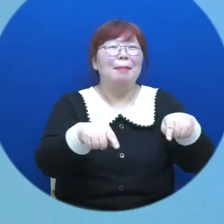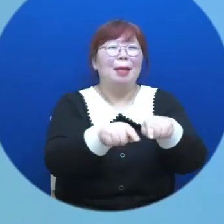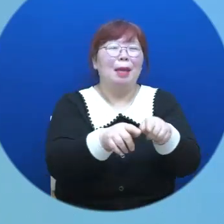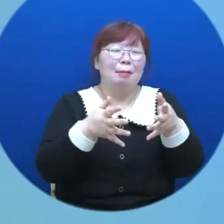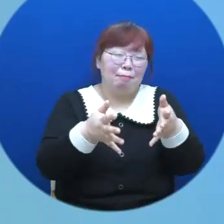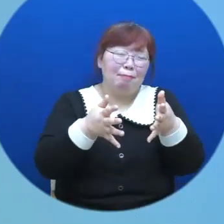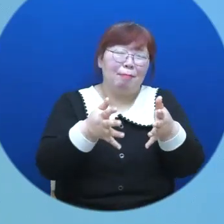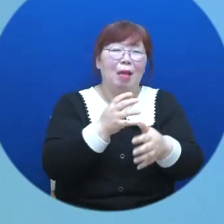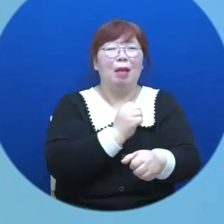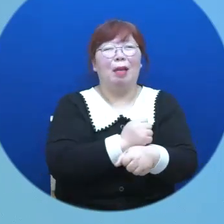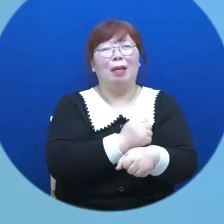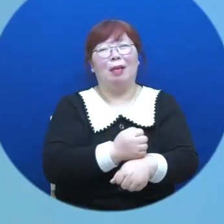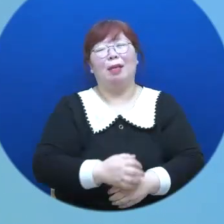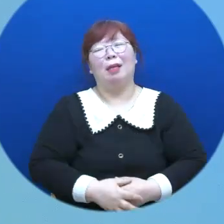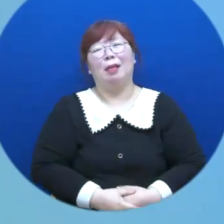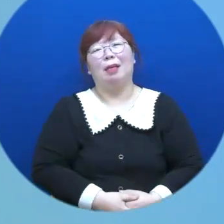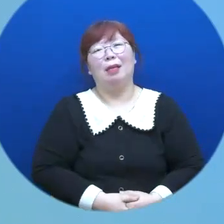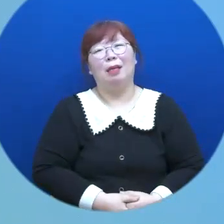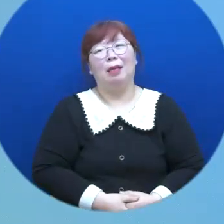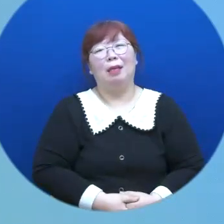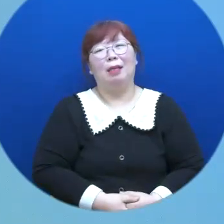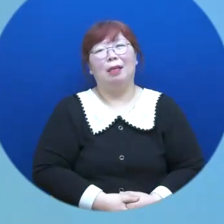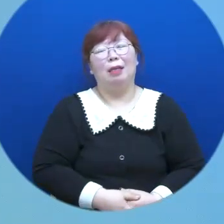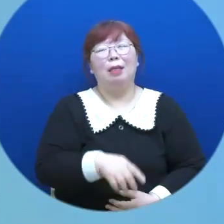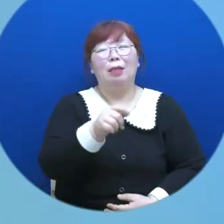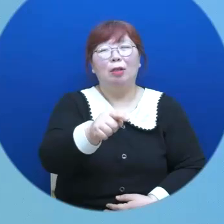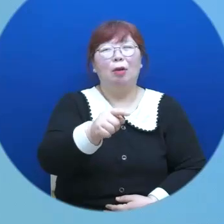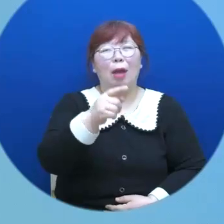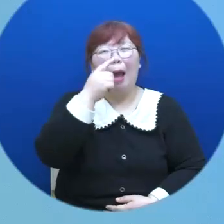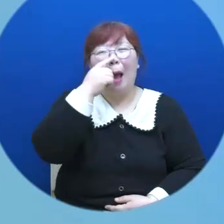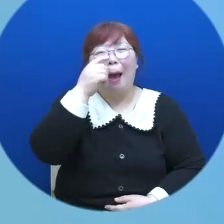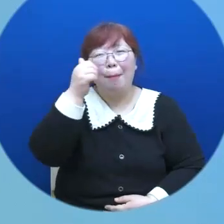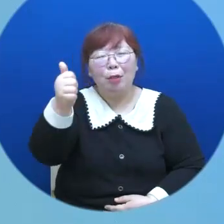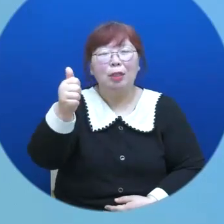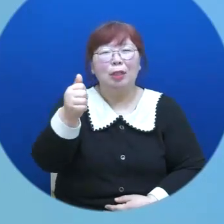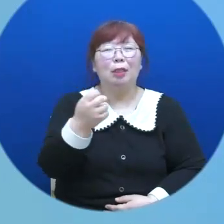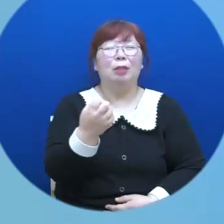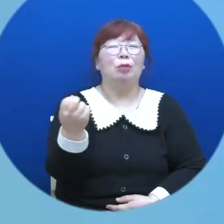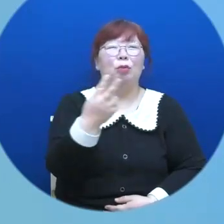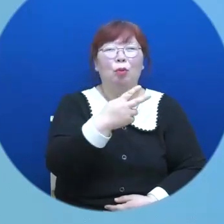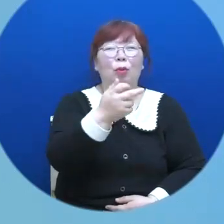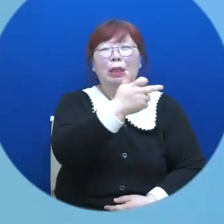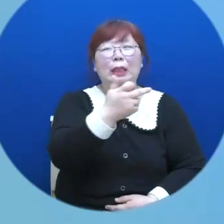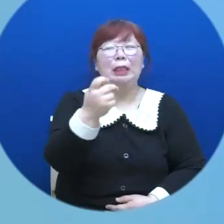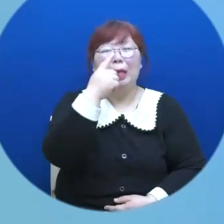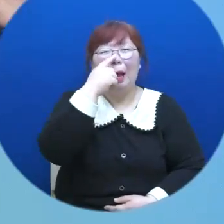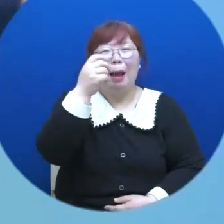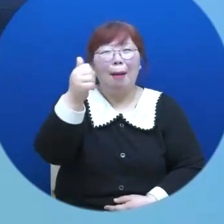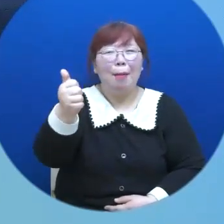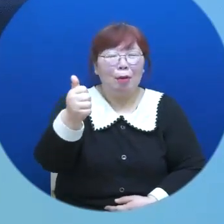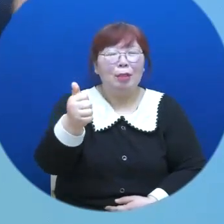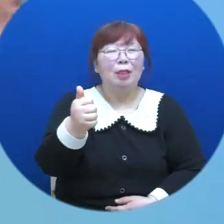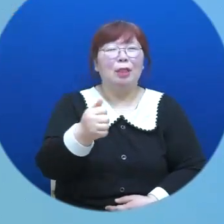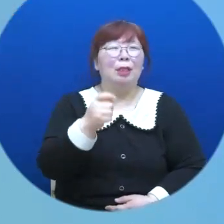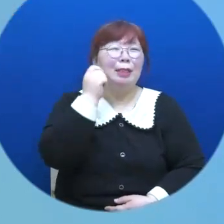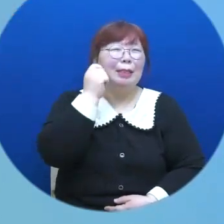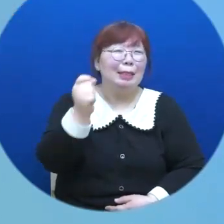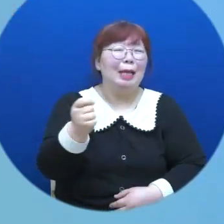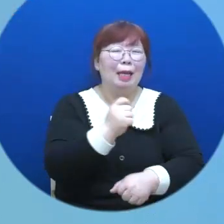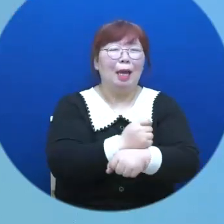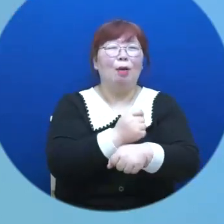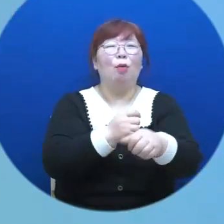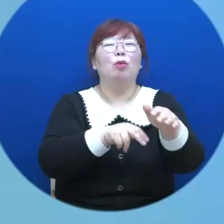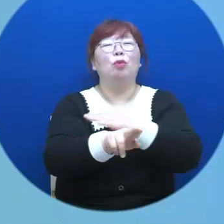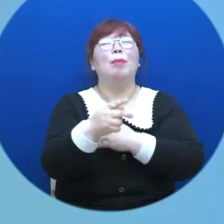내가 너의 할아버지, 너의 큰아버지 속이고 도망갔거든. 나 죽을 뻔했다.